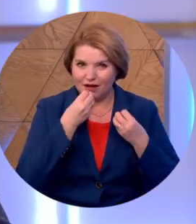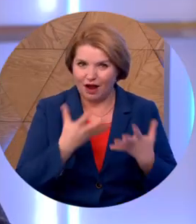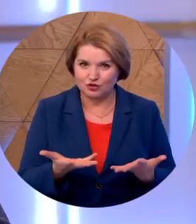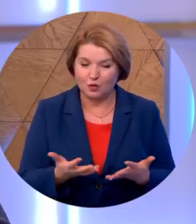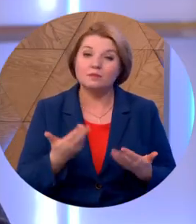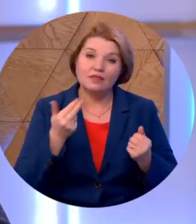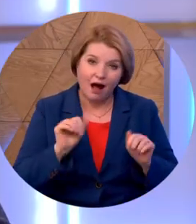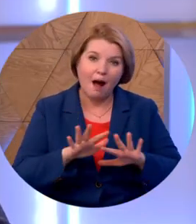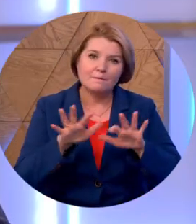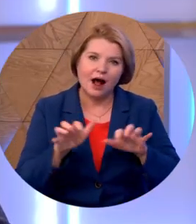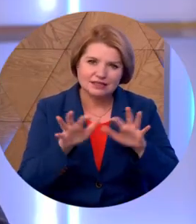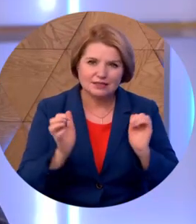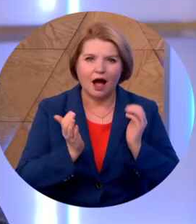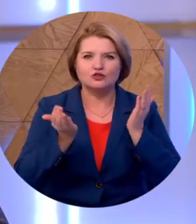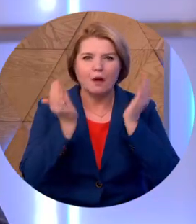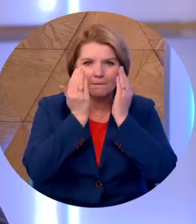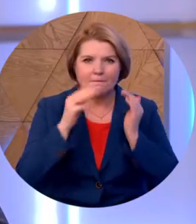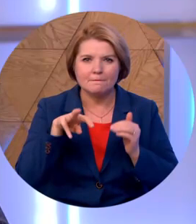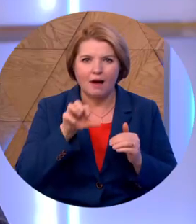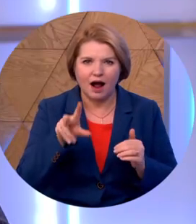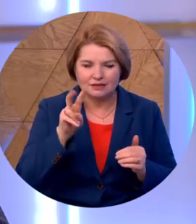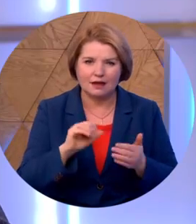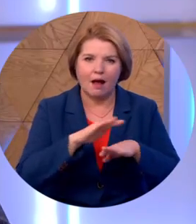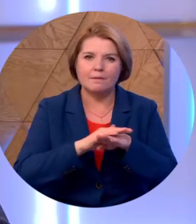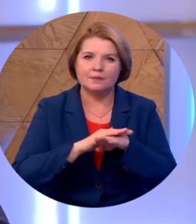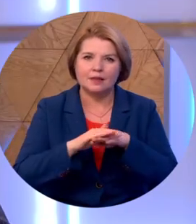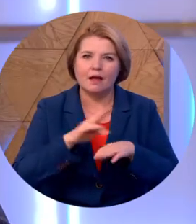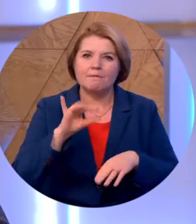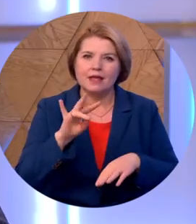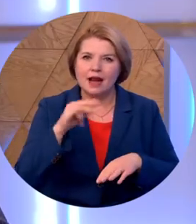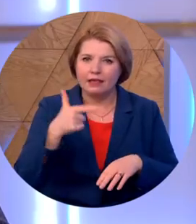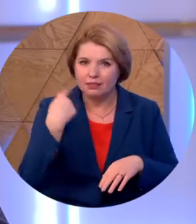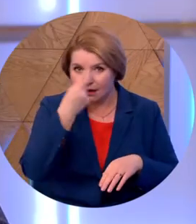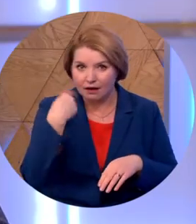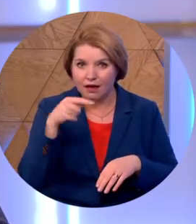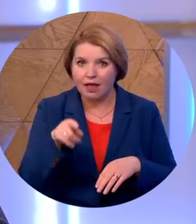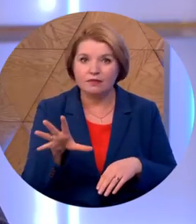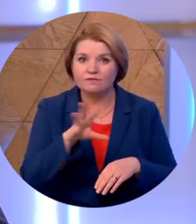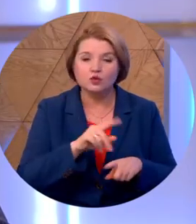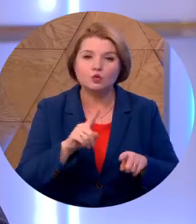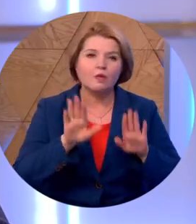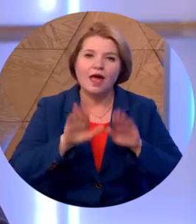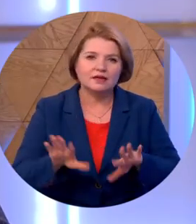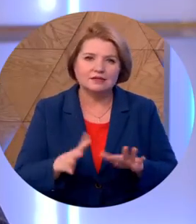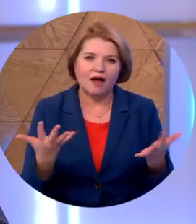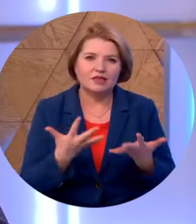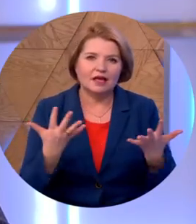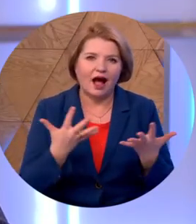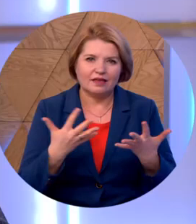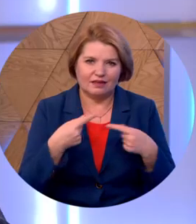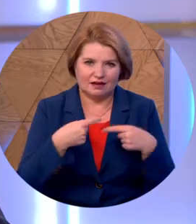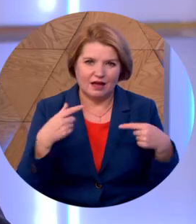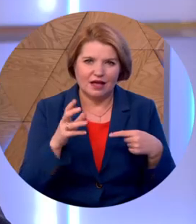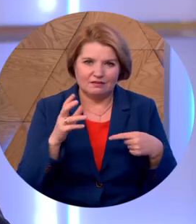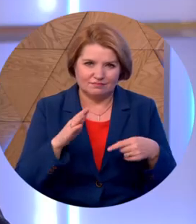массаж маски очень лёгкие поверхностные пилинги это всё то что не оставит вообще никаких следов и это то что даст